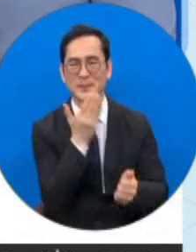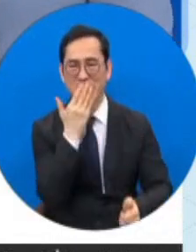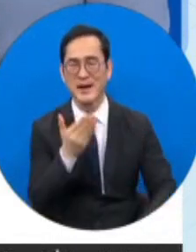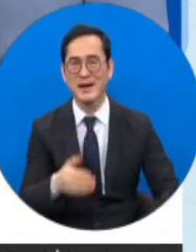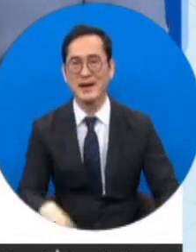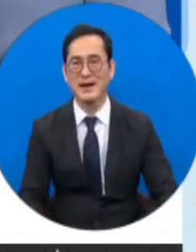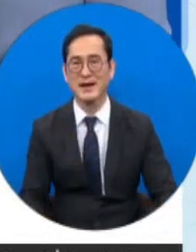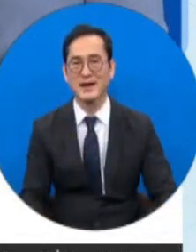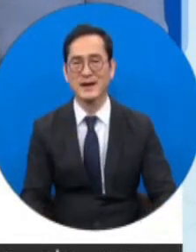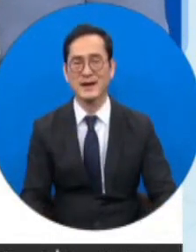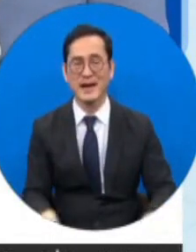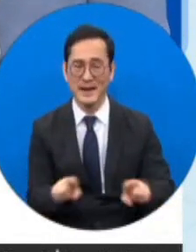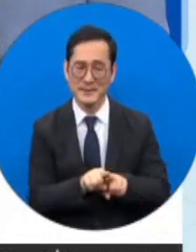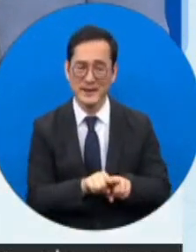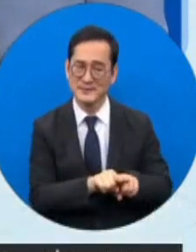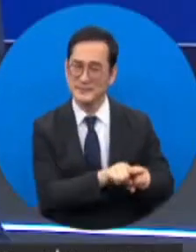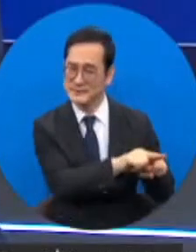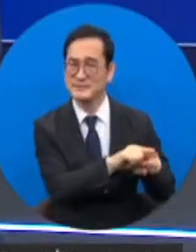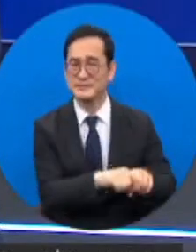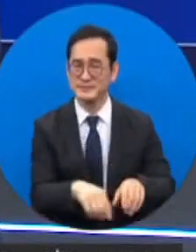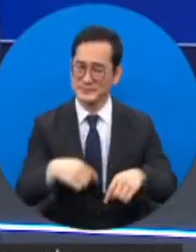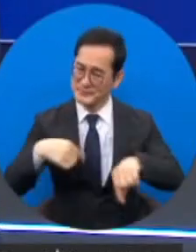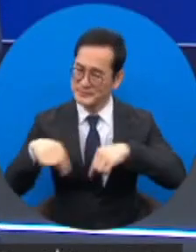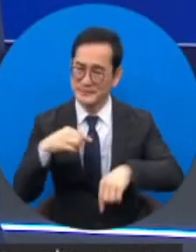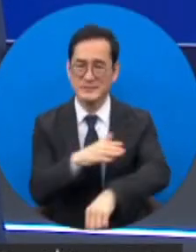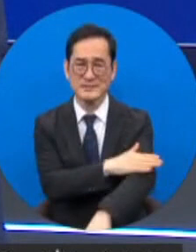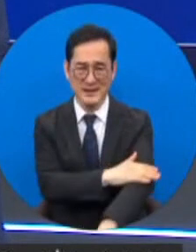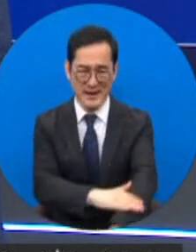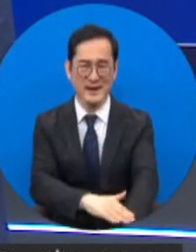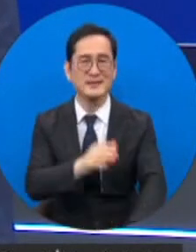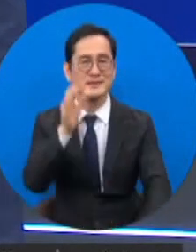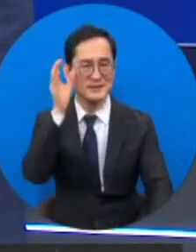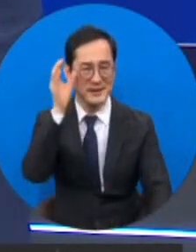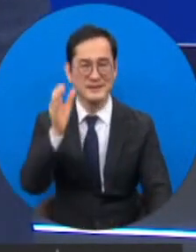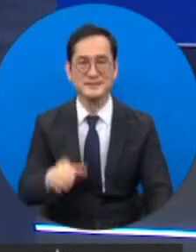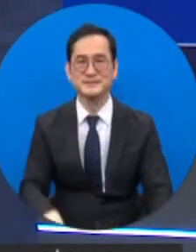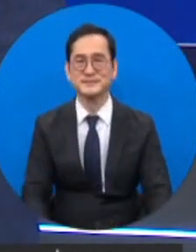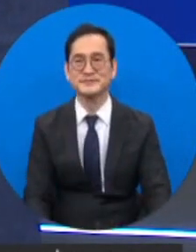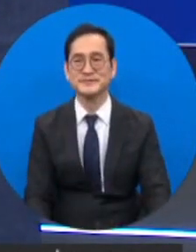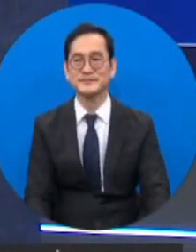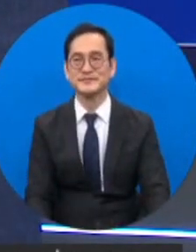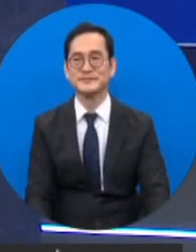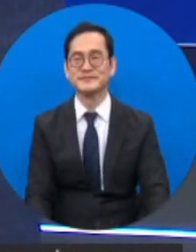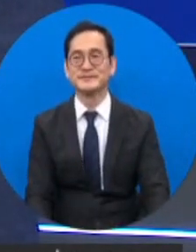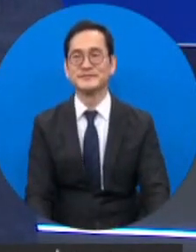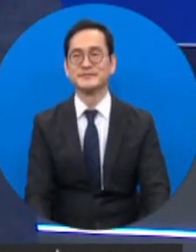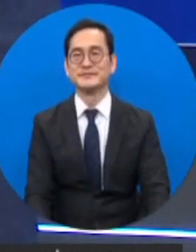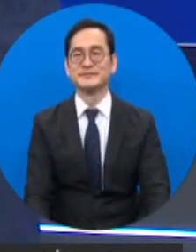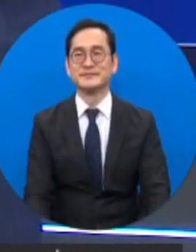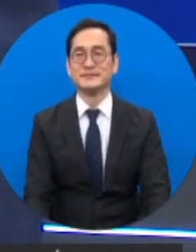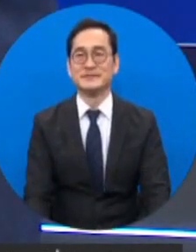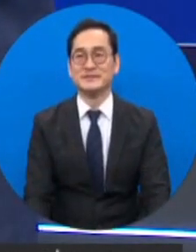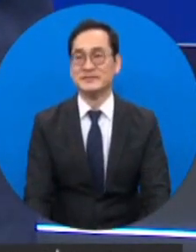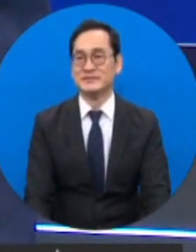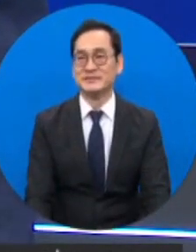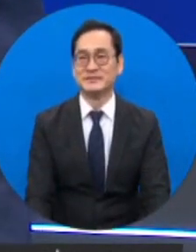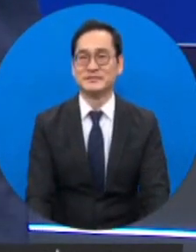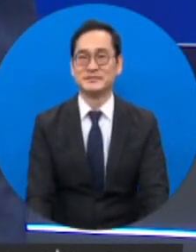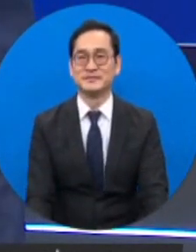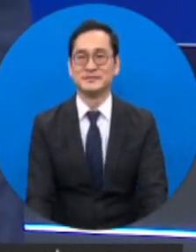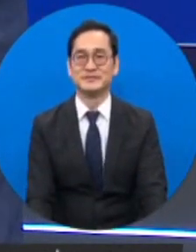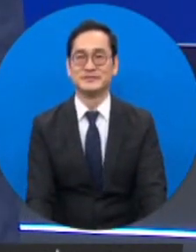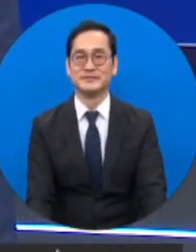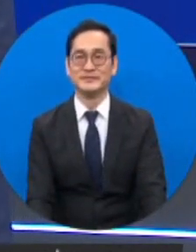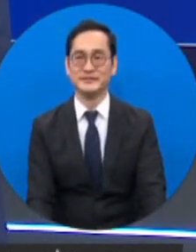알겠습니다 앞으로 이 보게 될 민주당의 쇄신과 변화의 기대가 됩니다 20대 비대위원장이 함께